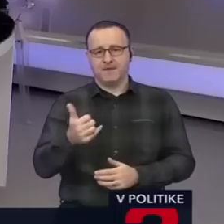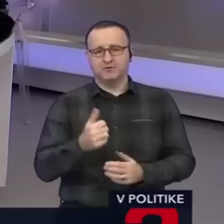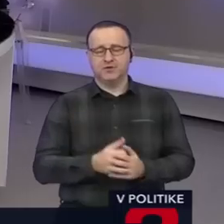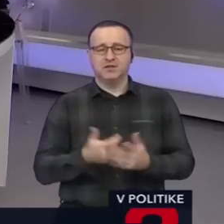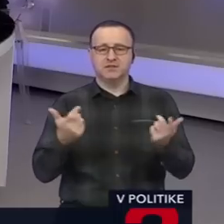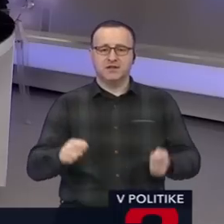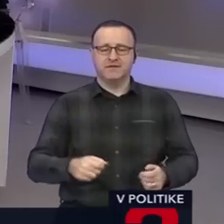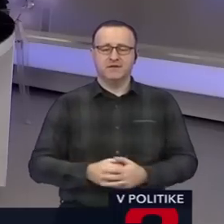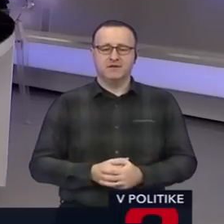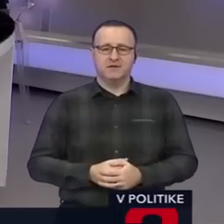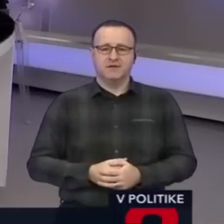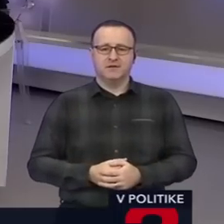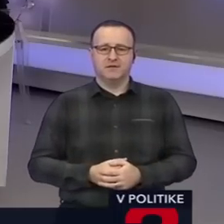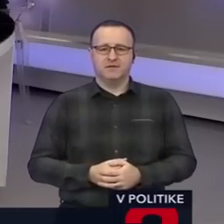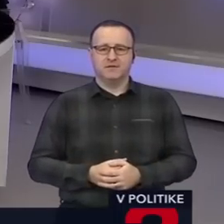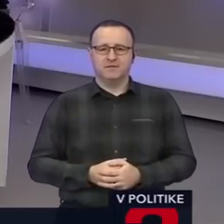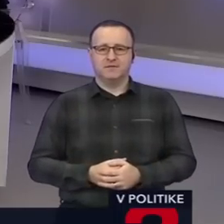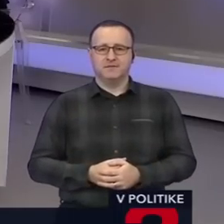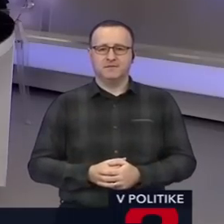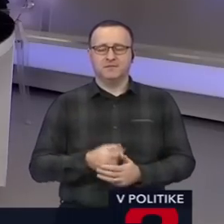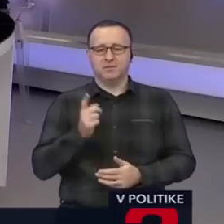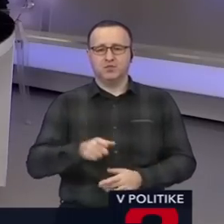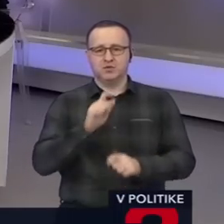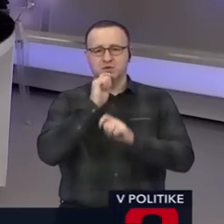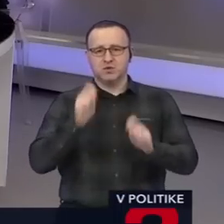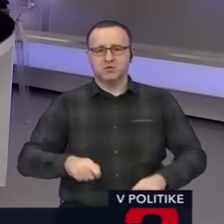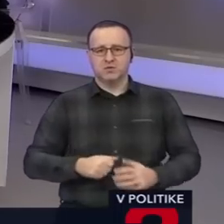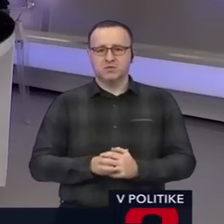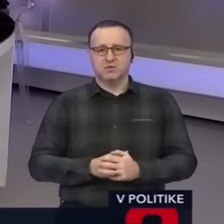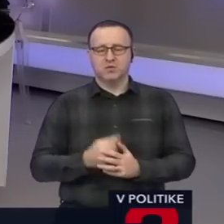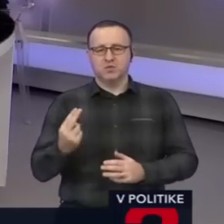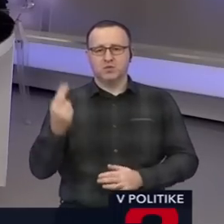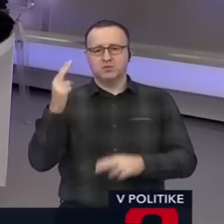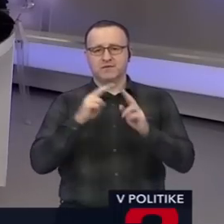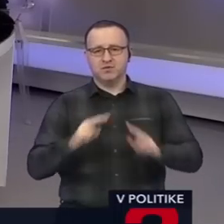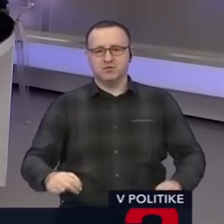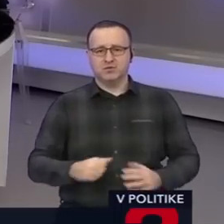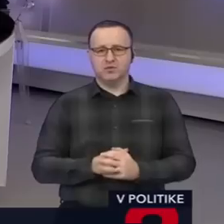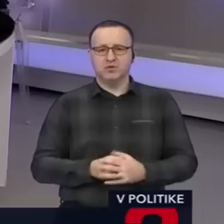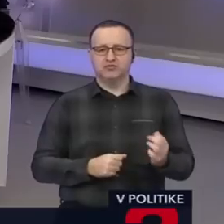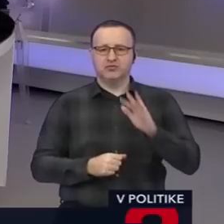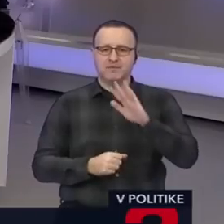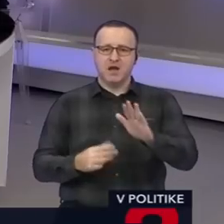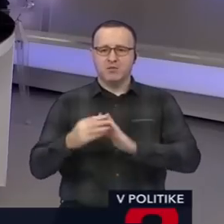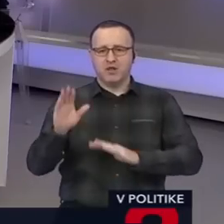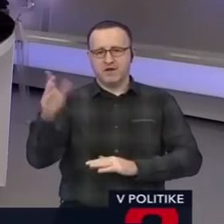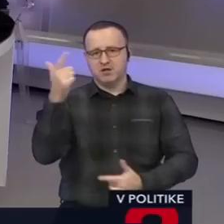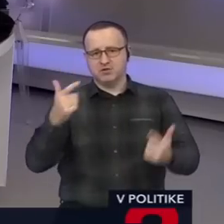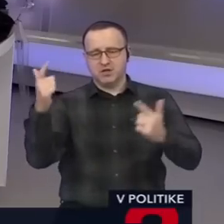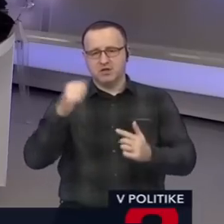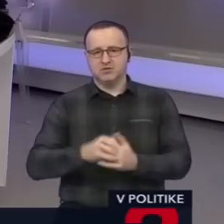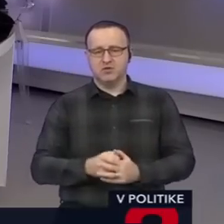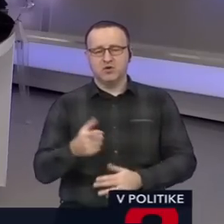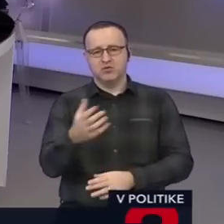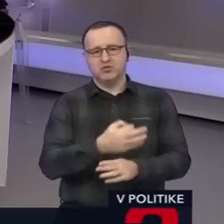na záver, musí rozhodnúť ústavný súd o tom, či má podľa vášho názoru dočasne